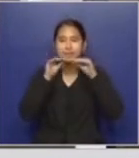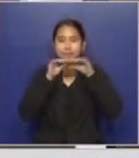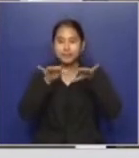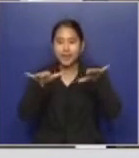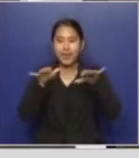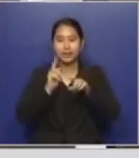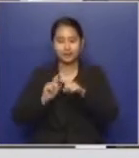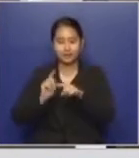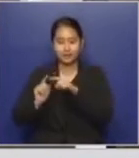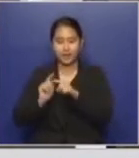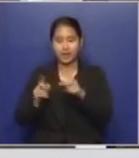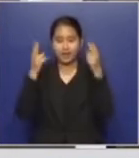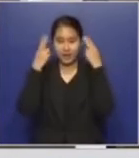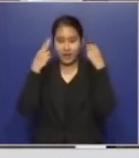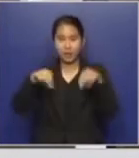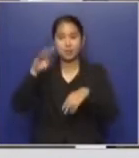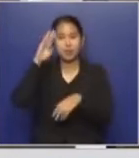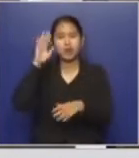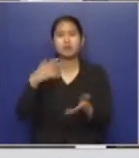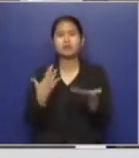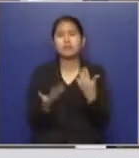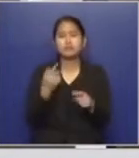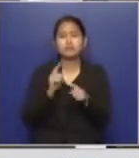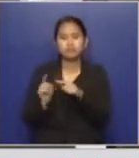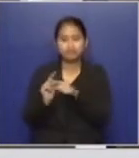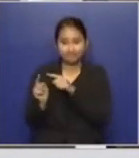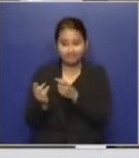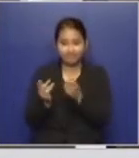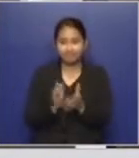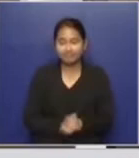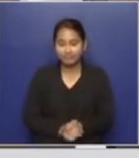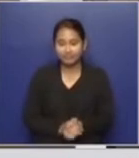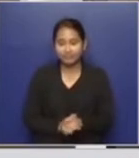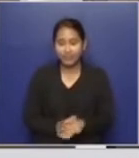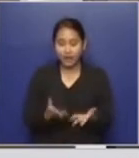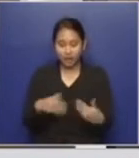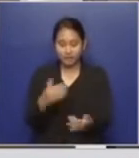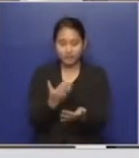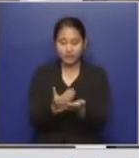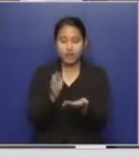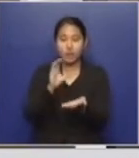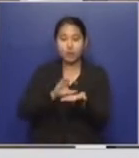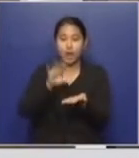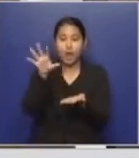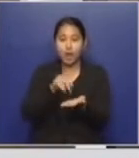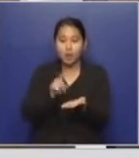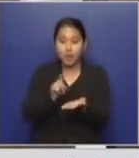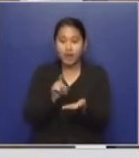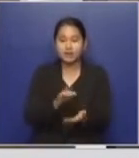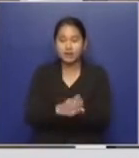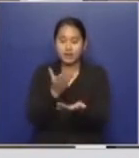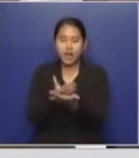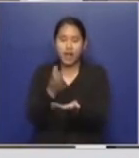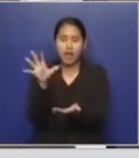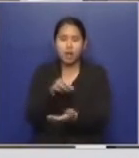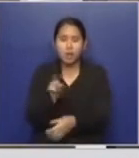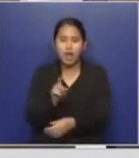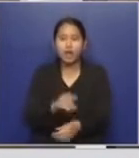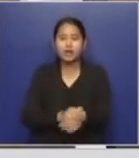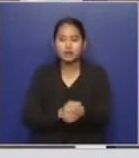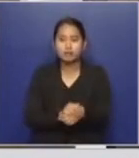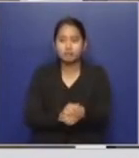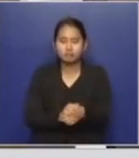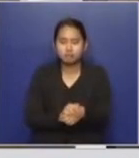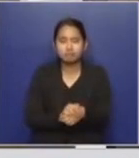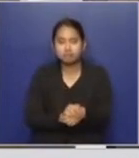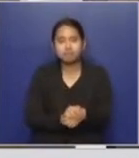ล้วโดยท่านนายกประยุทธ์จันทร์โอชาก็ว่ากันไปนะครับแล้วเอาเม็ดเงินที่ไหนถ้าท่านย้อนคืนถามผมว่าเอาเม็ดเงินที่ไหน